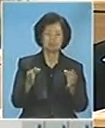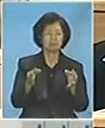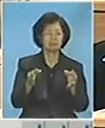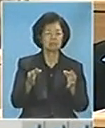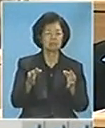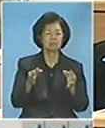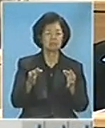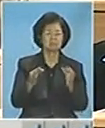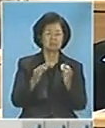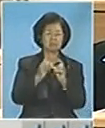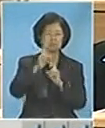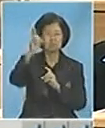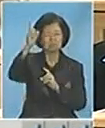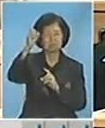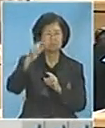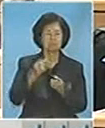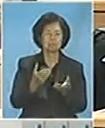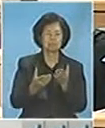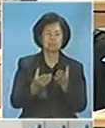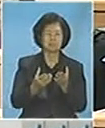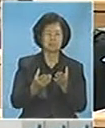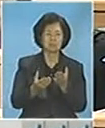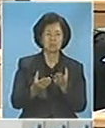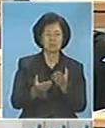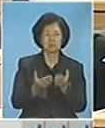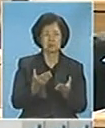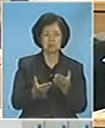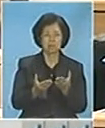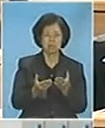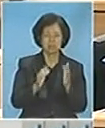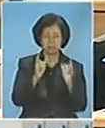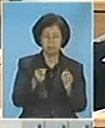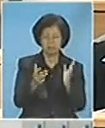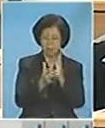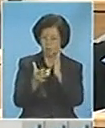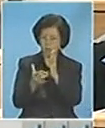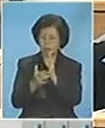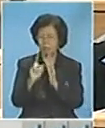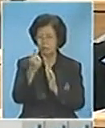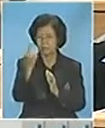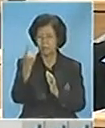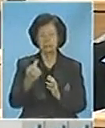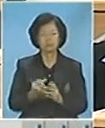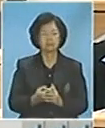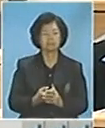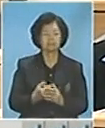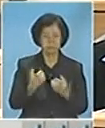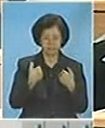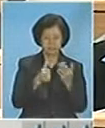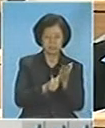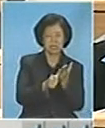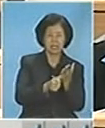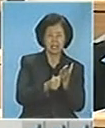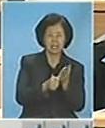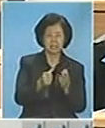ดาวเทียมหรือว่าสิ่งที่เป็นเทคโนโลยีใหม่ๆนะคะแต่ว่าก็มีการแก้ไขเข้าม